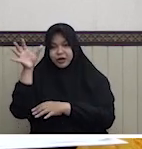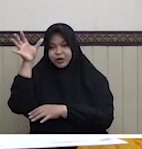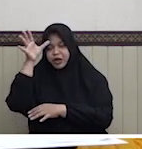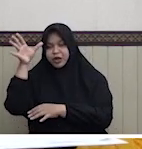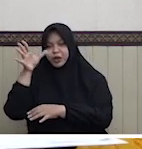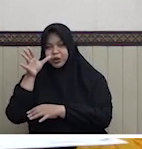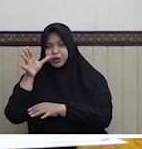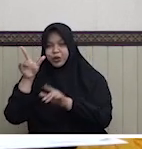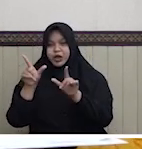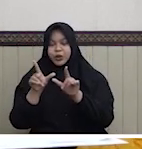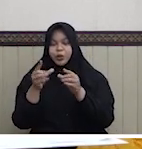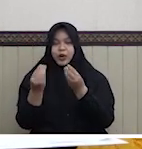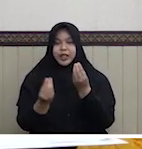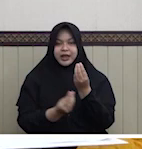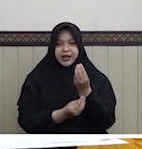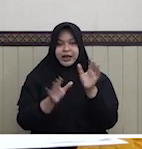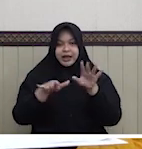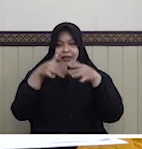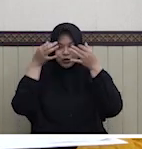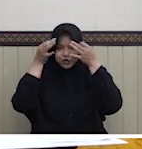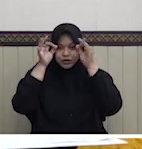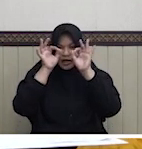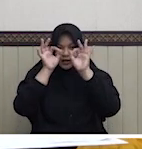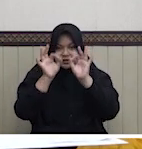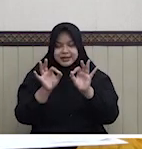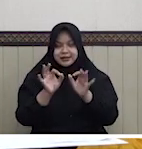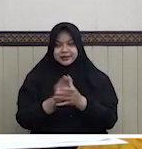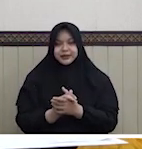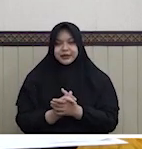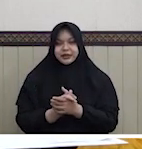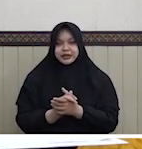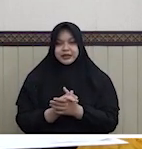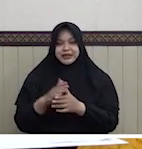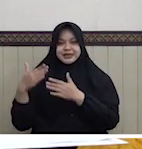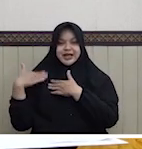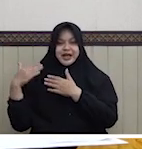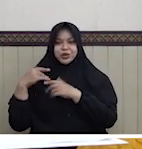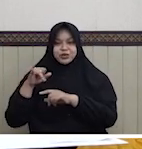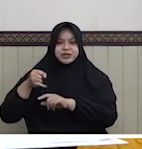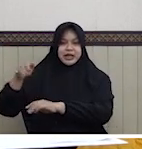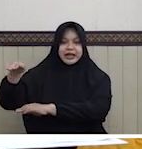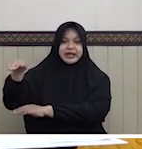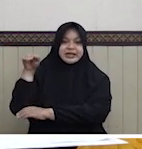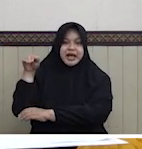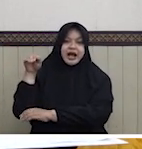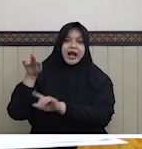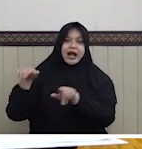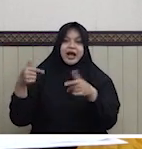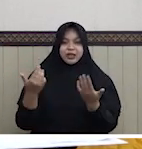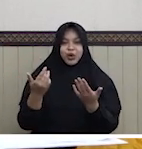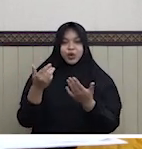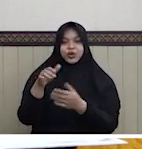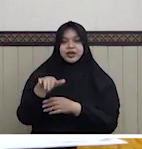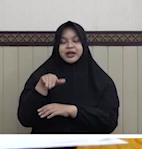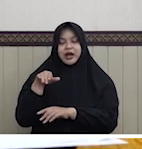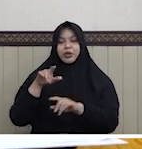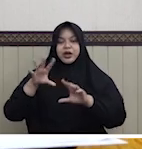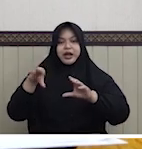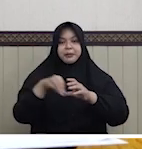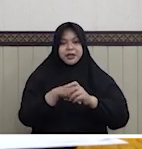hal orangtua dan atau wali kurban atau saksi eh berstatus sebagai tersangka atau terdakwa